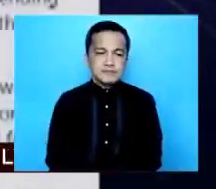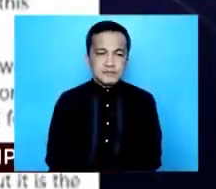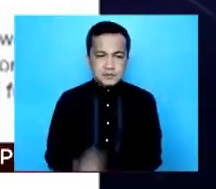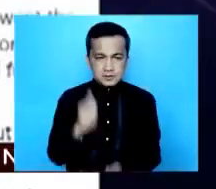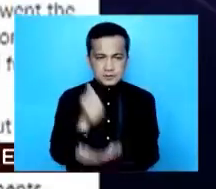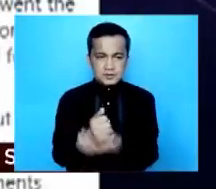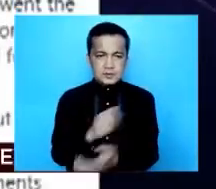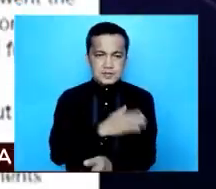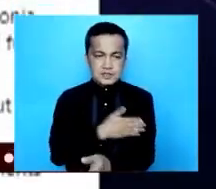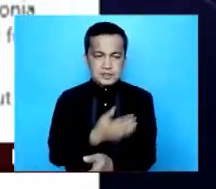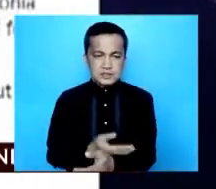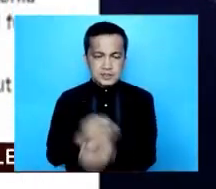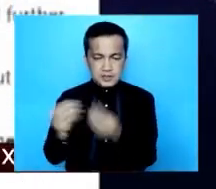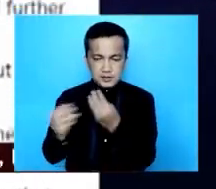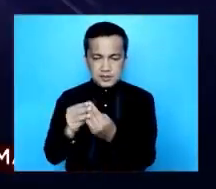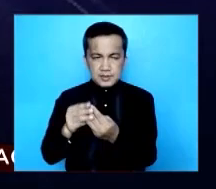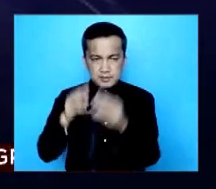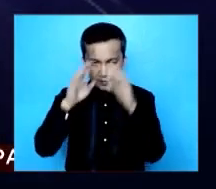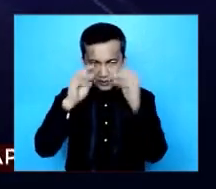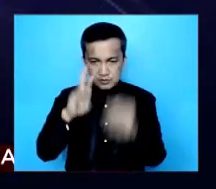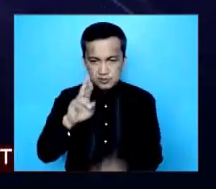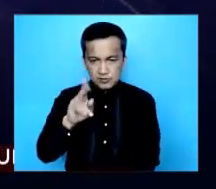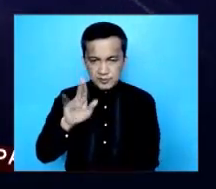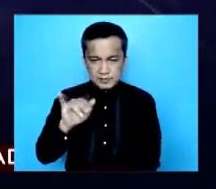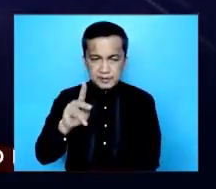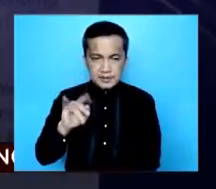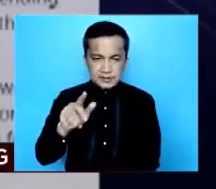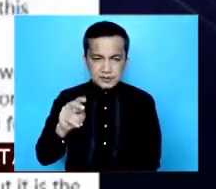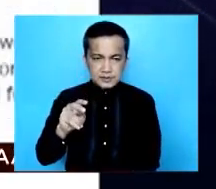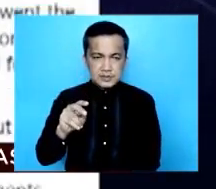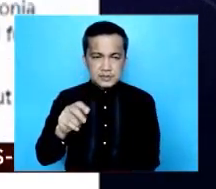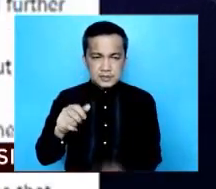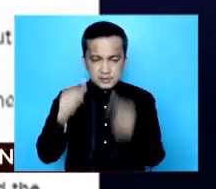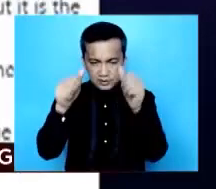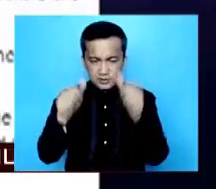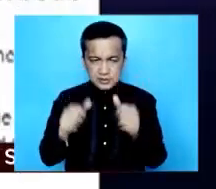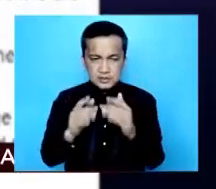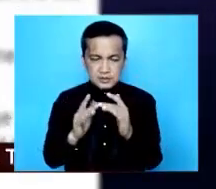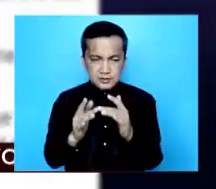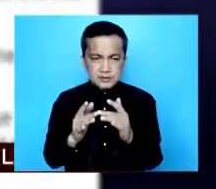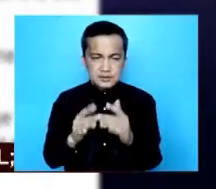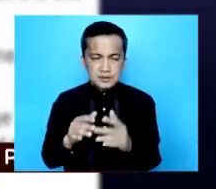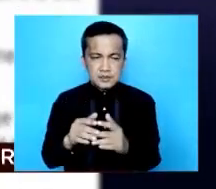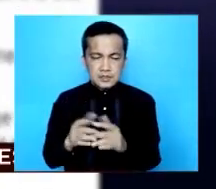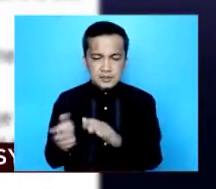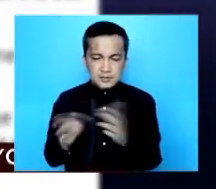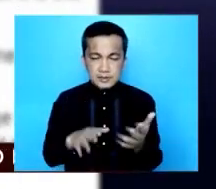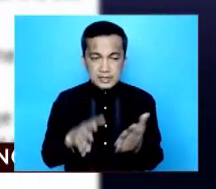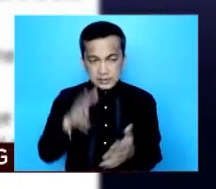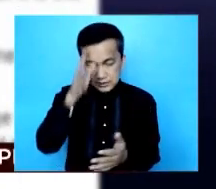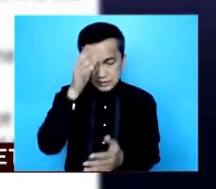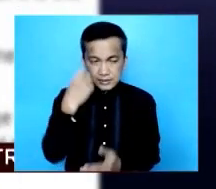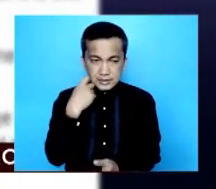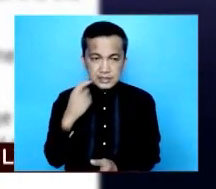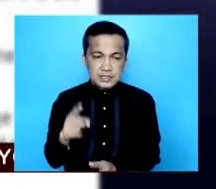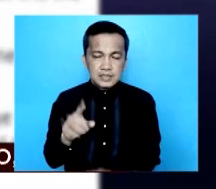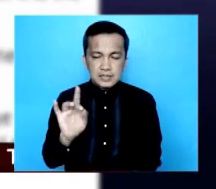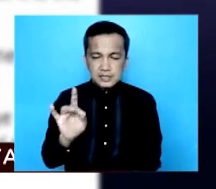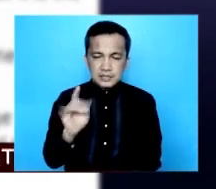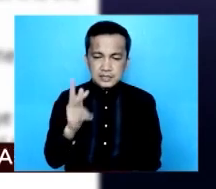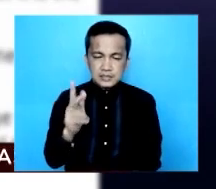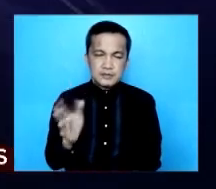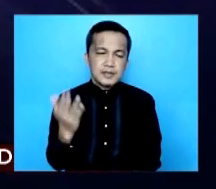si Muntinlupa Mayor Rufy Biazon. Sa kanyang social media post, sinabi niyang na maalam ang kanyang ama kaninang alas 8:30 ng